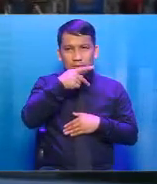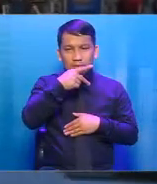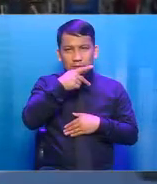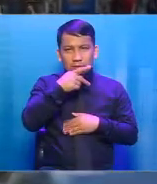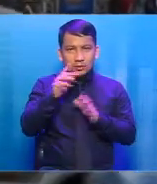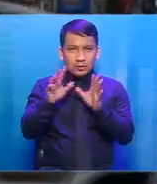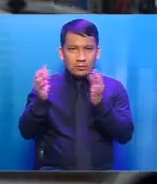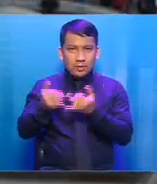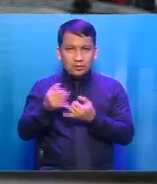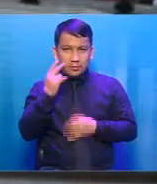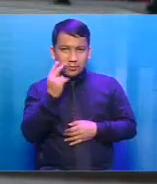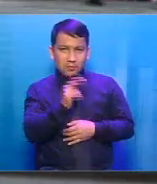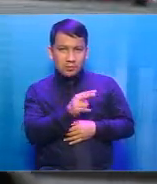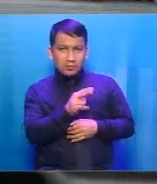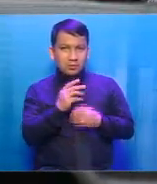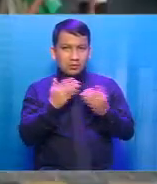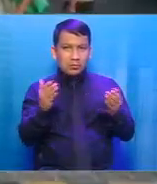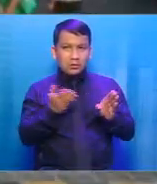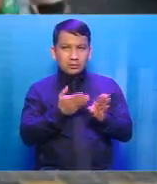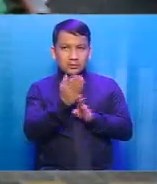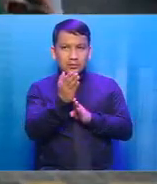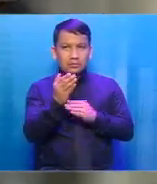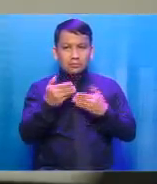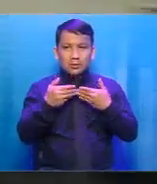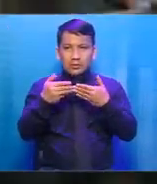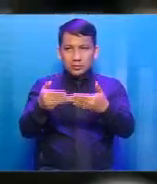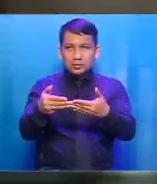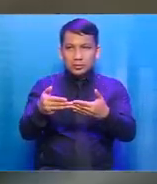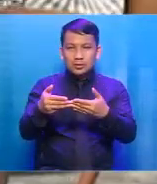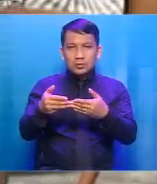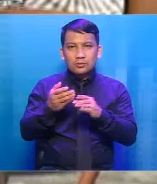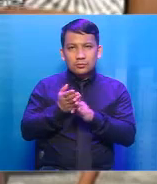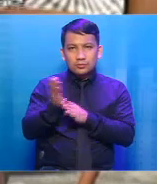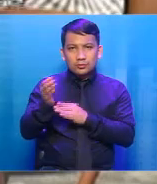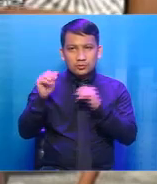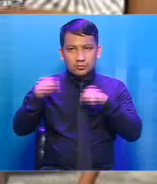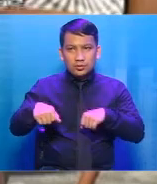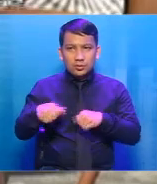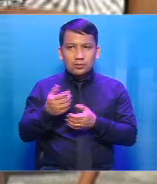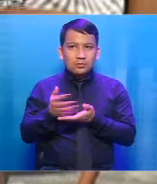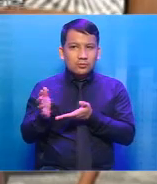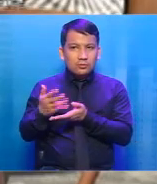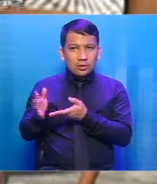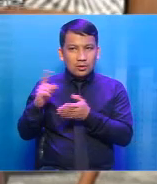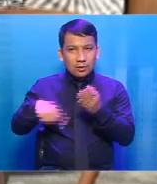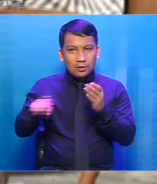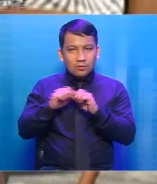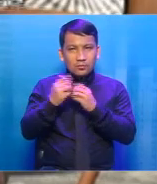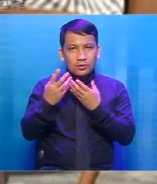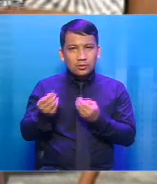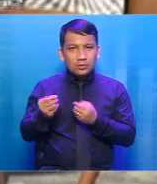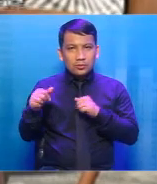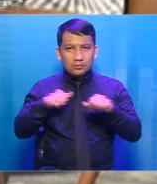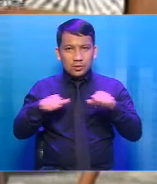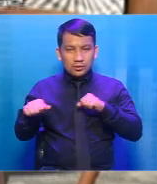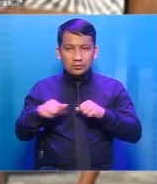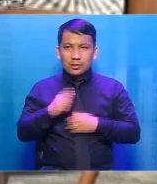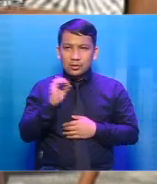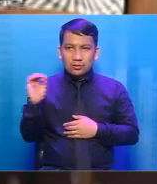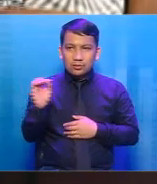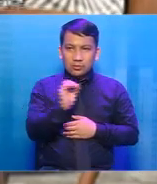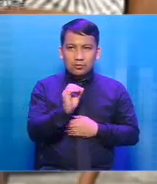So pag hindi nila nakita na dire-diretso ang spending ng gobyerno, magwi-withhold sila ng kanilang mga aktibidades, ng